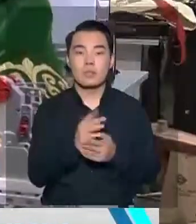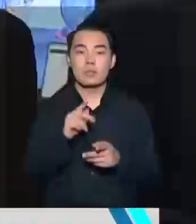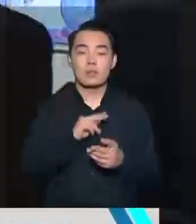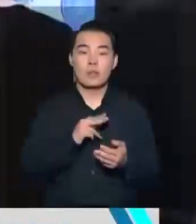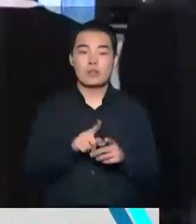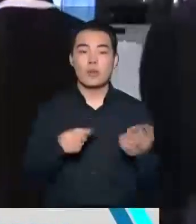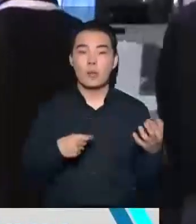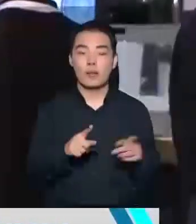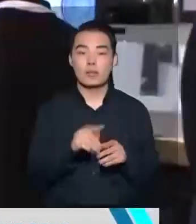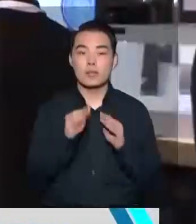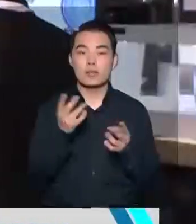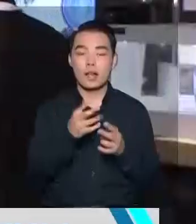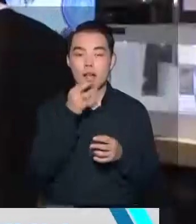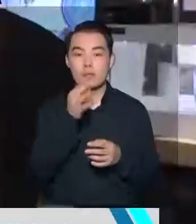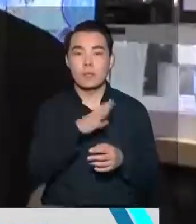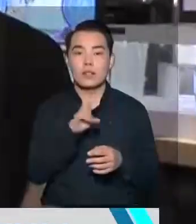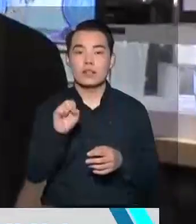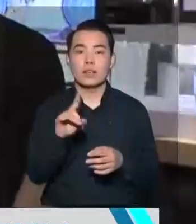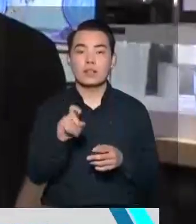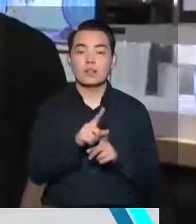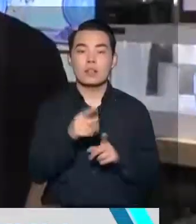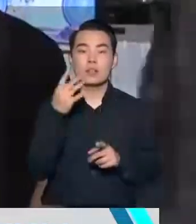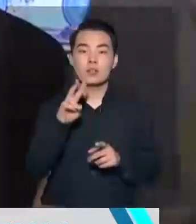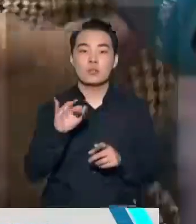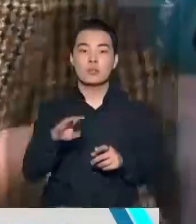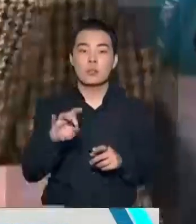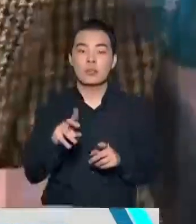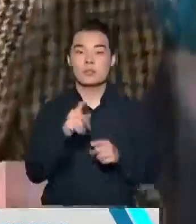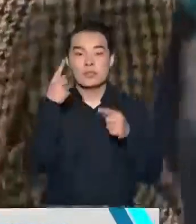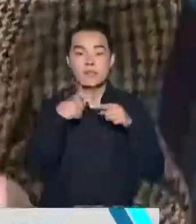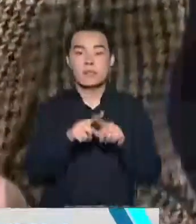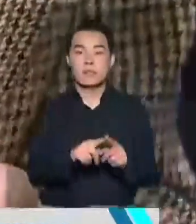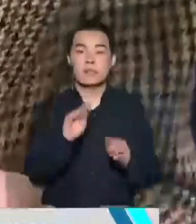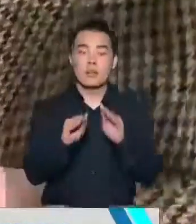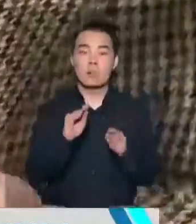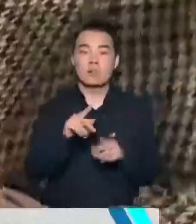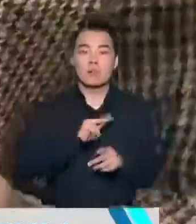домбру. Ал бұл Назерке Сейдан Нью-Йоркта IT салада инженер болып жұмыс істейді.